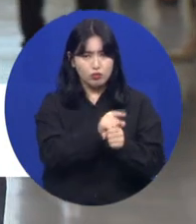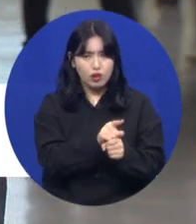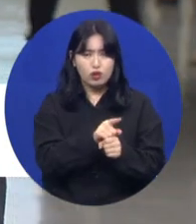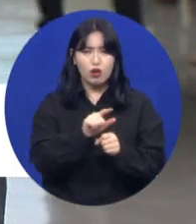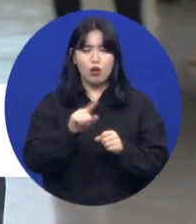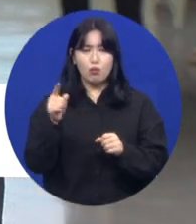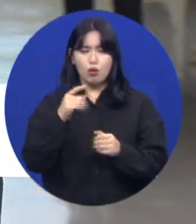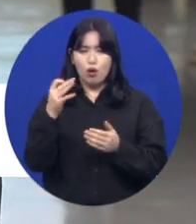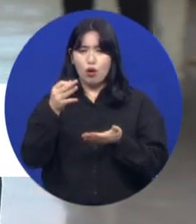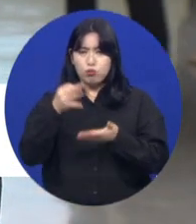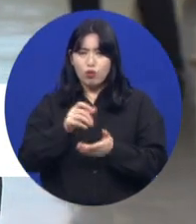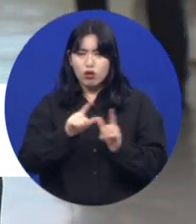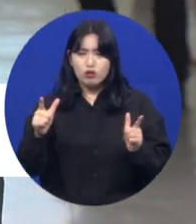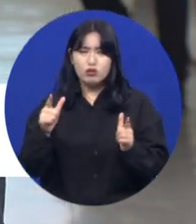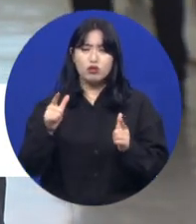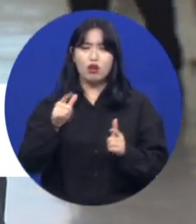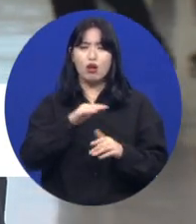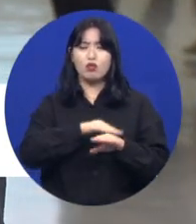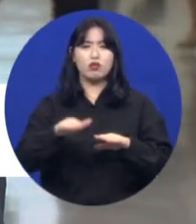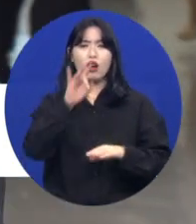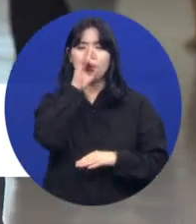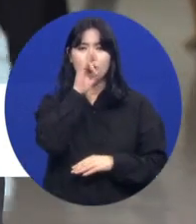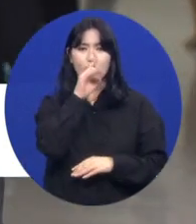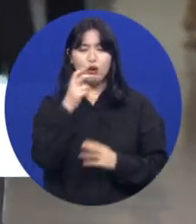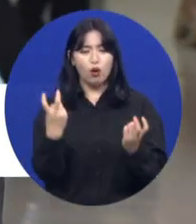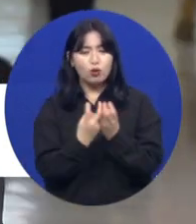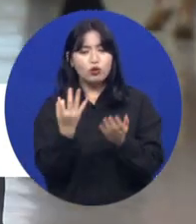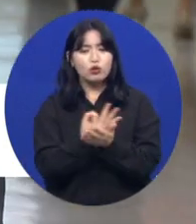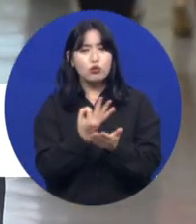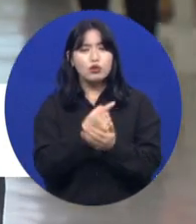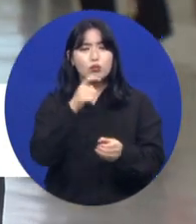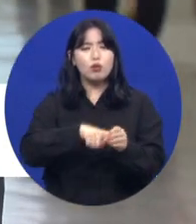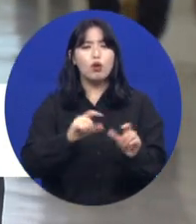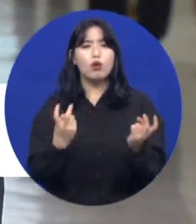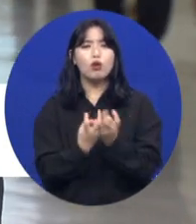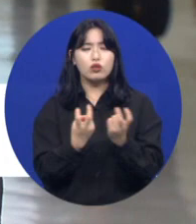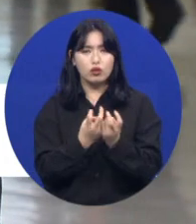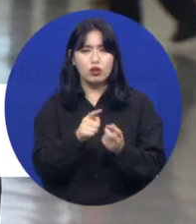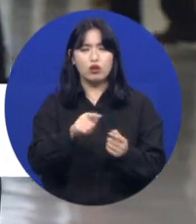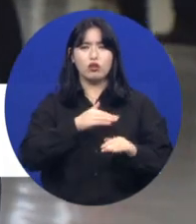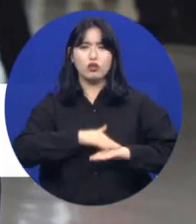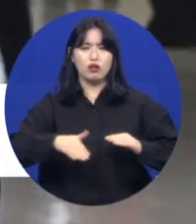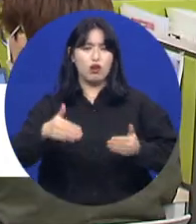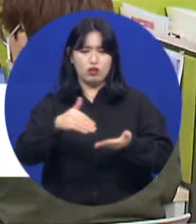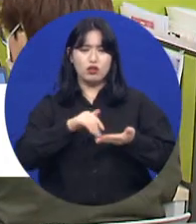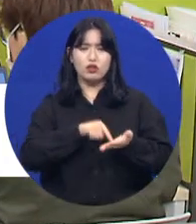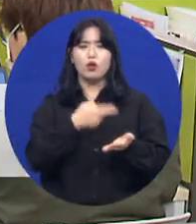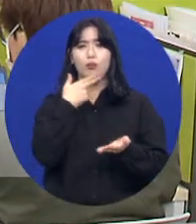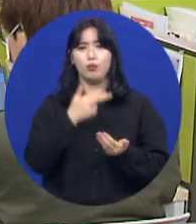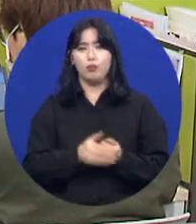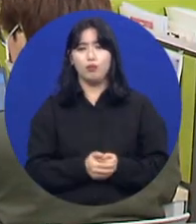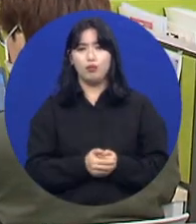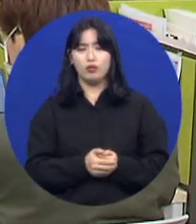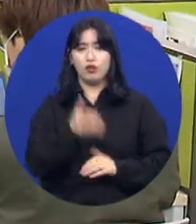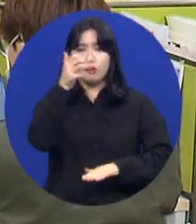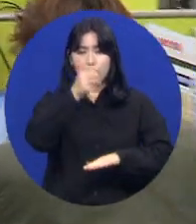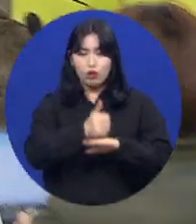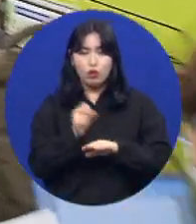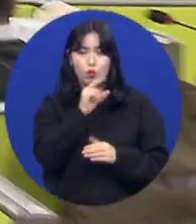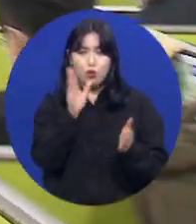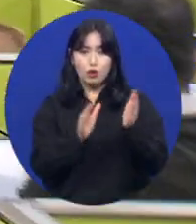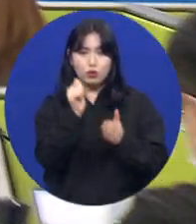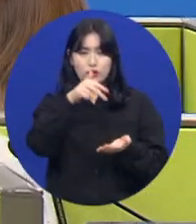수지분석이 제대로 안 돼 있다. 그래서 어떻게 수익을 낼 것인지 이런 부분들이 제대로 제시가 안 됐다. 결국